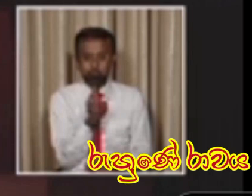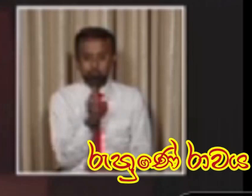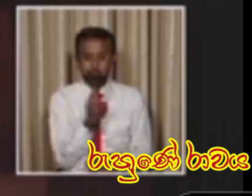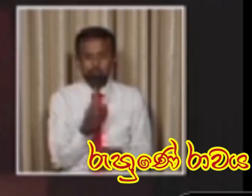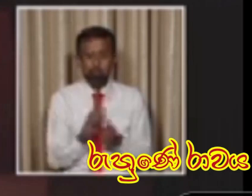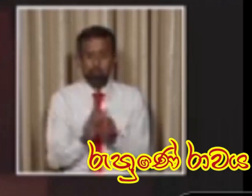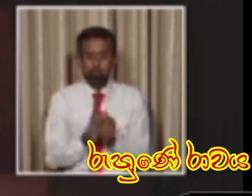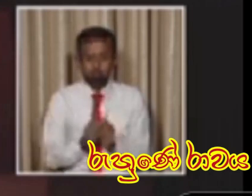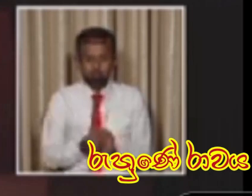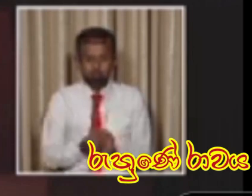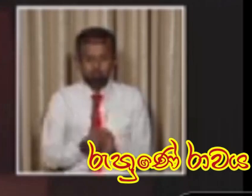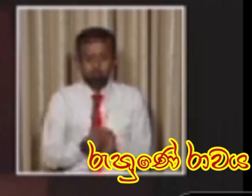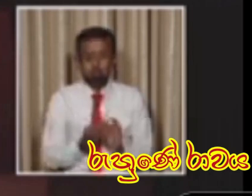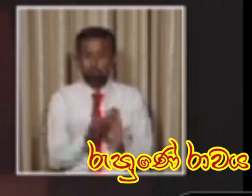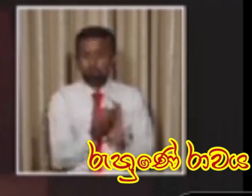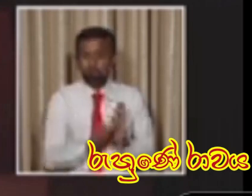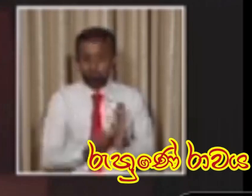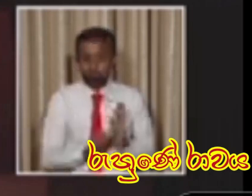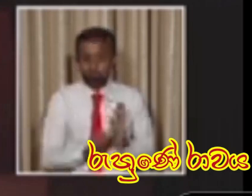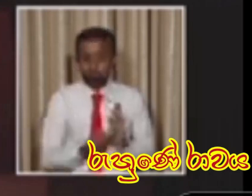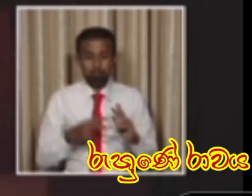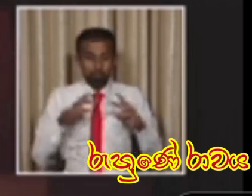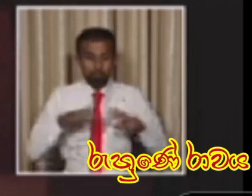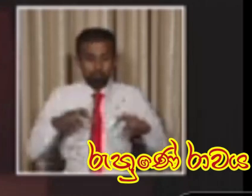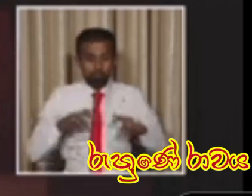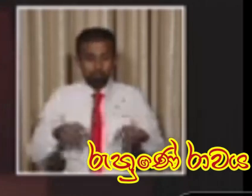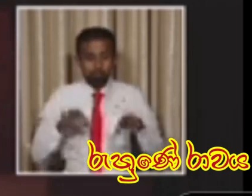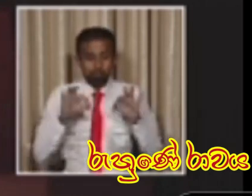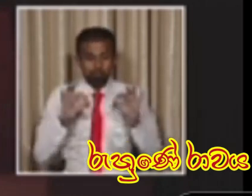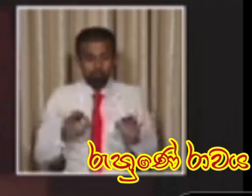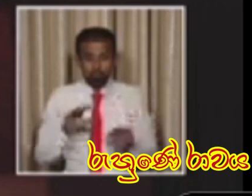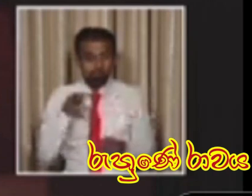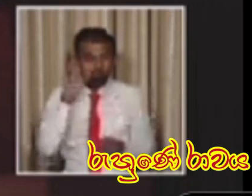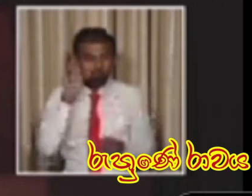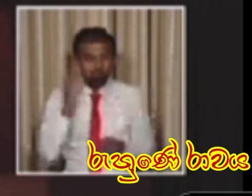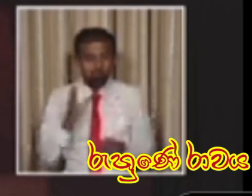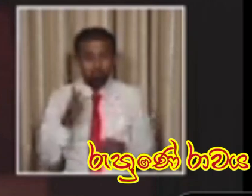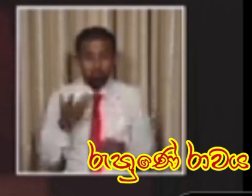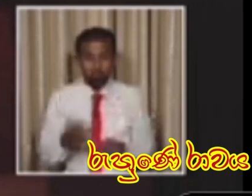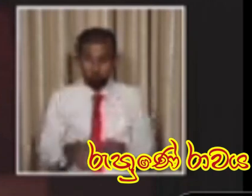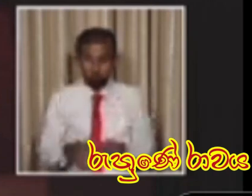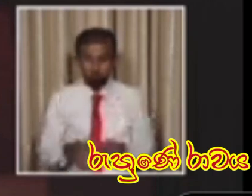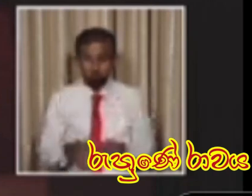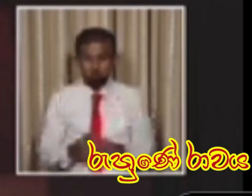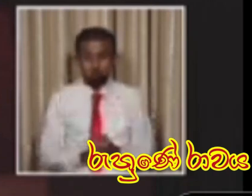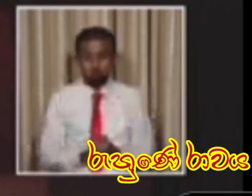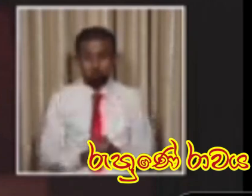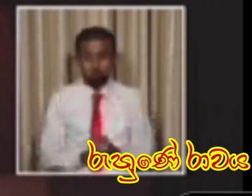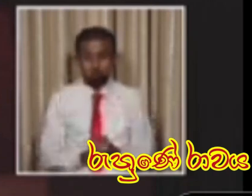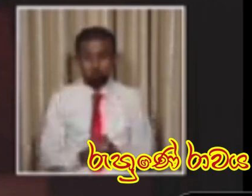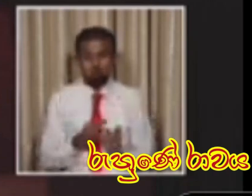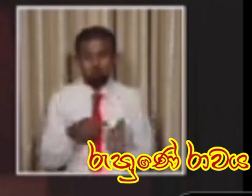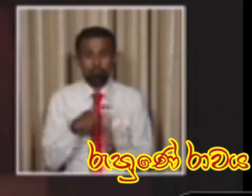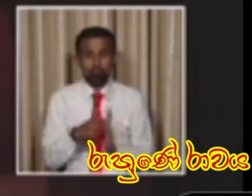observations ඒ වගේම නිර්දේශ පරිශීලනය කරලා ඒව ගැන අවබෝධයක් ලබාගෙන විශේෂයෙන්ම මේ